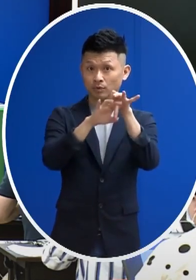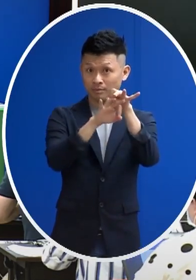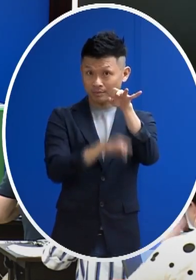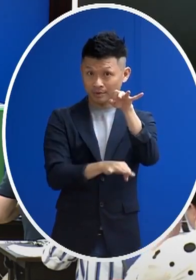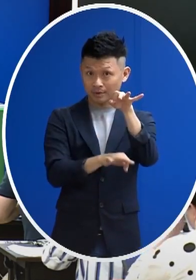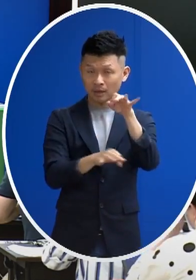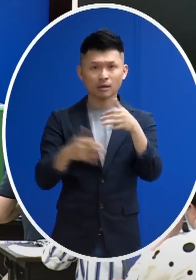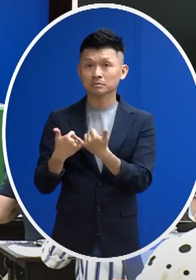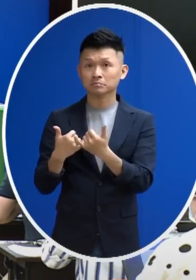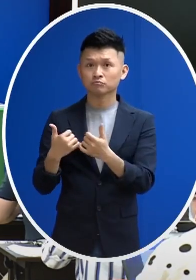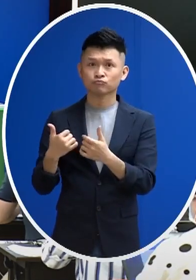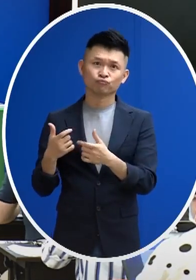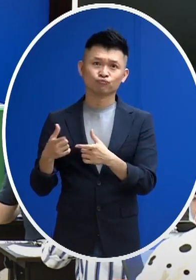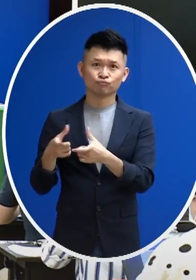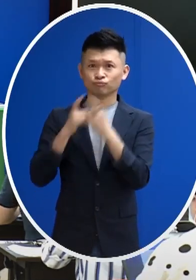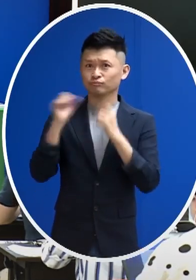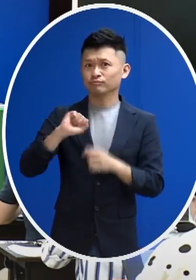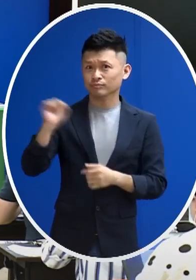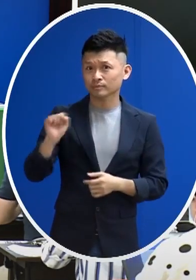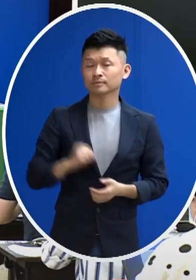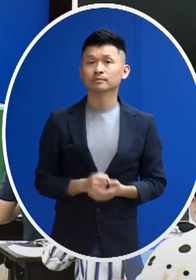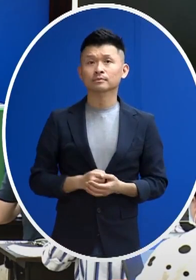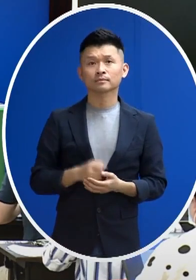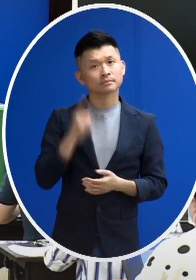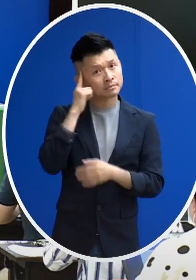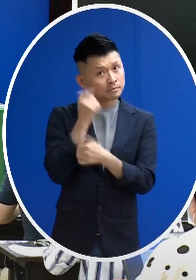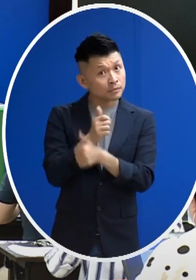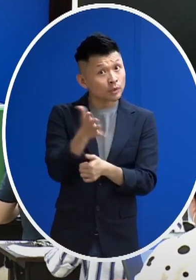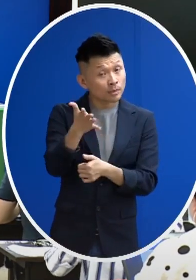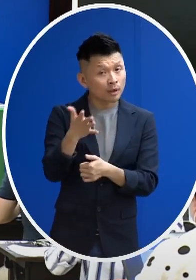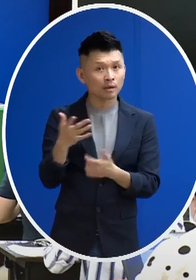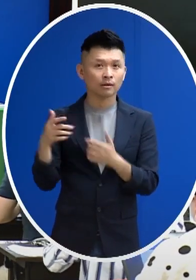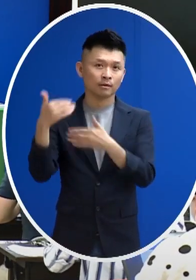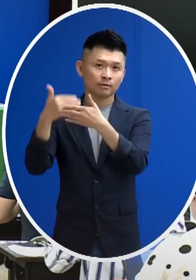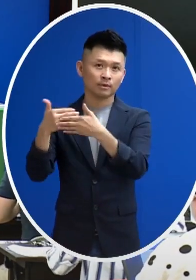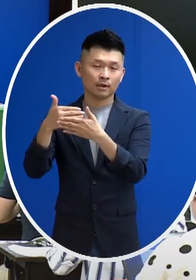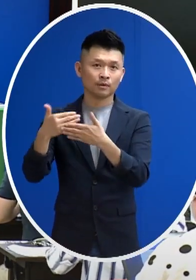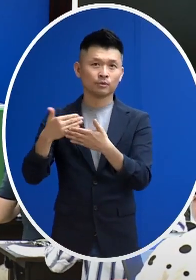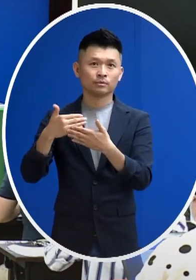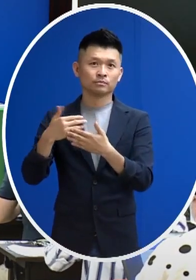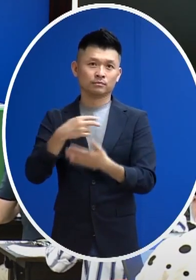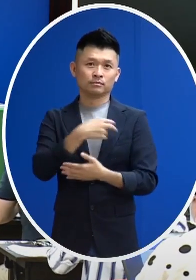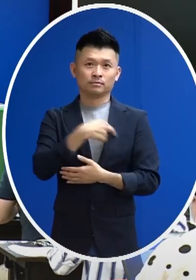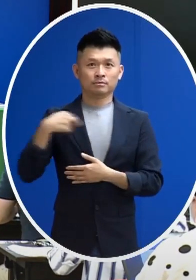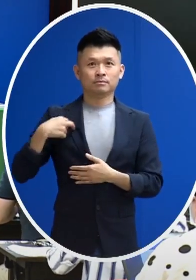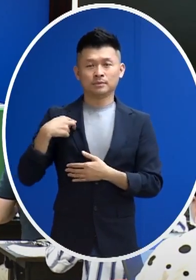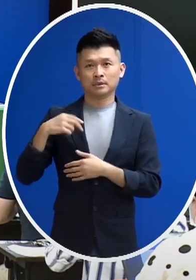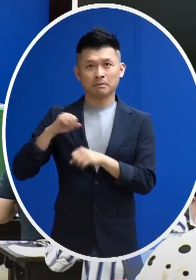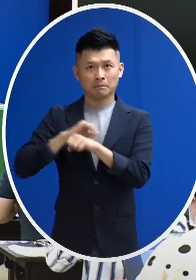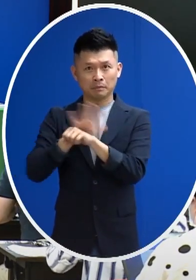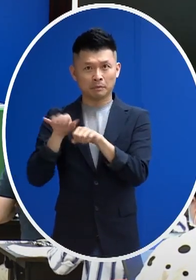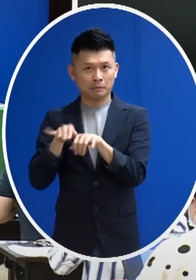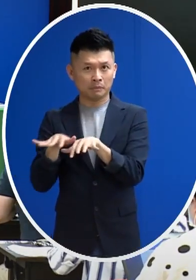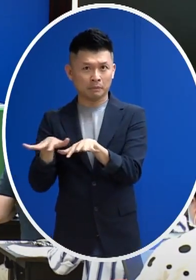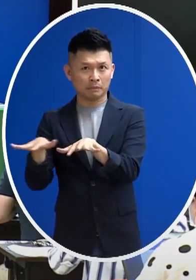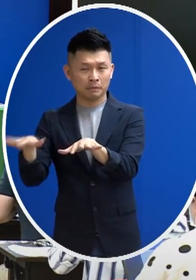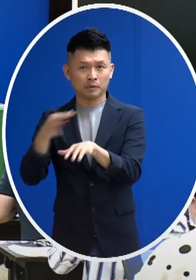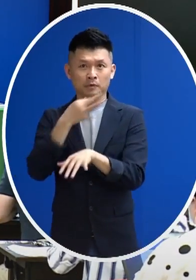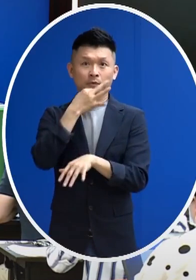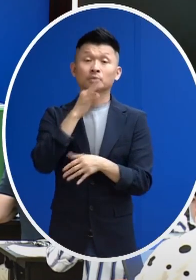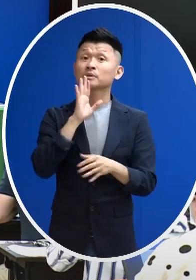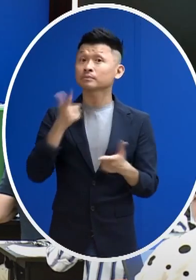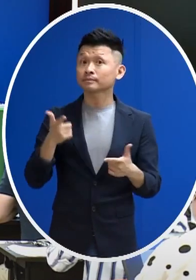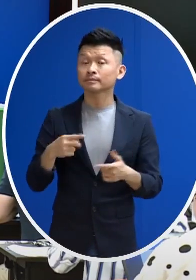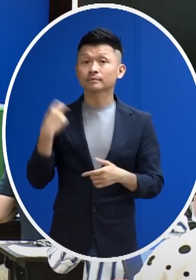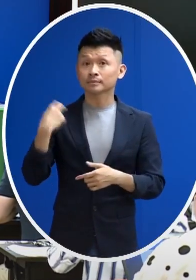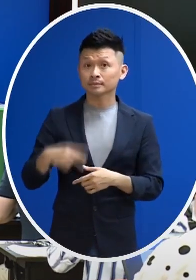没有中国大陆，这个考量是因为近日北京的疫情又延烧的关系吗？那就是这一波开放没有